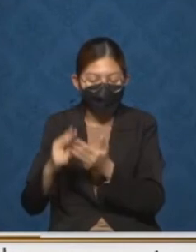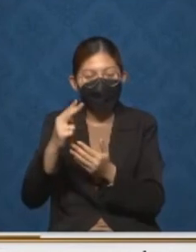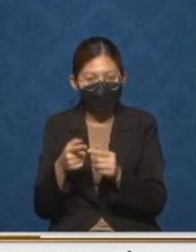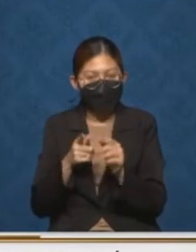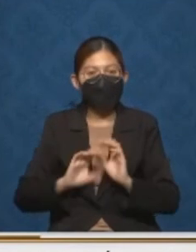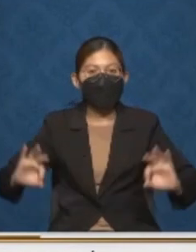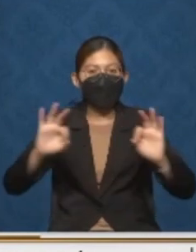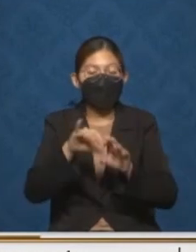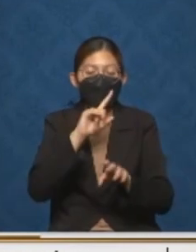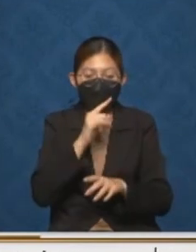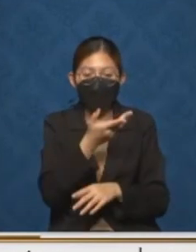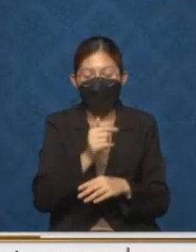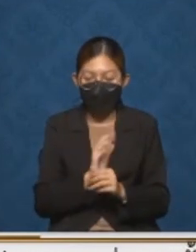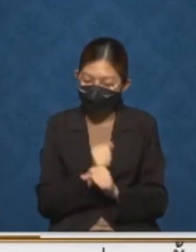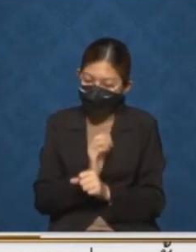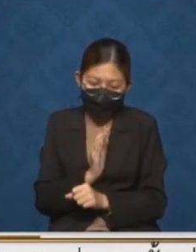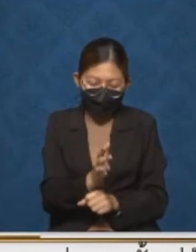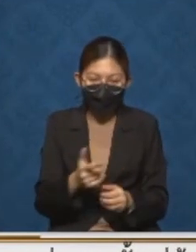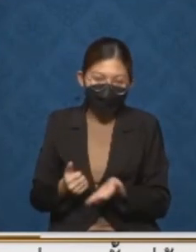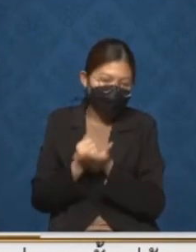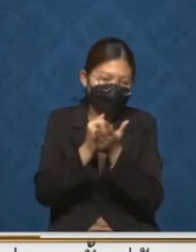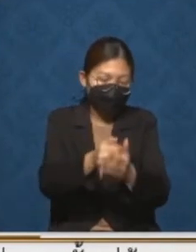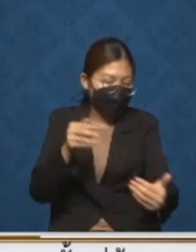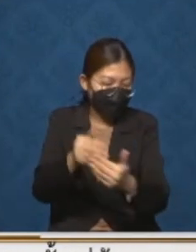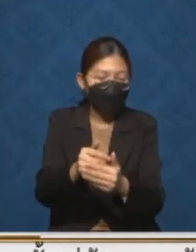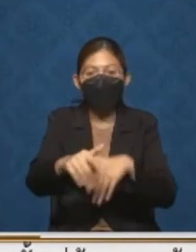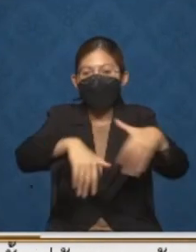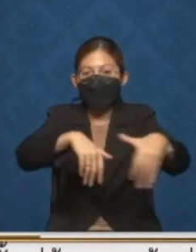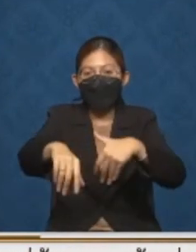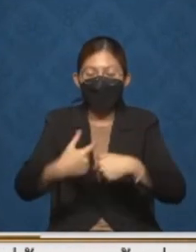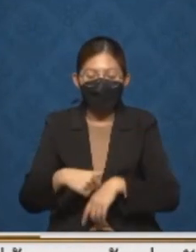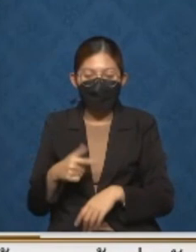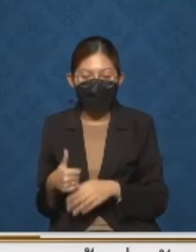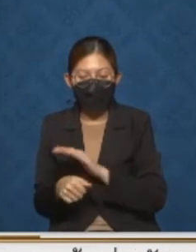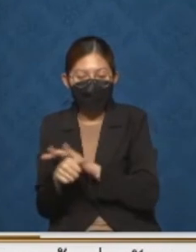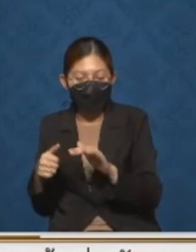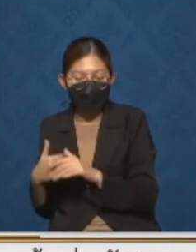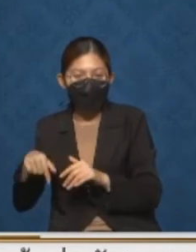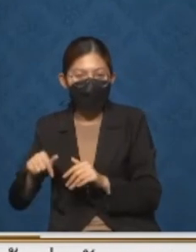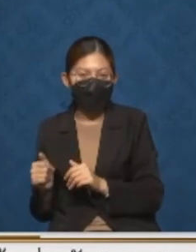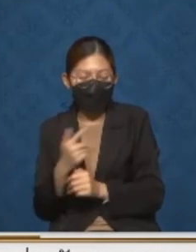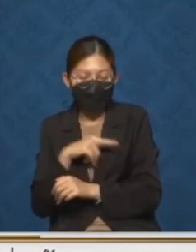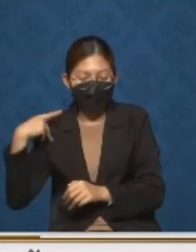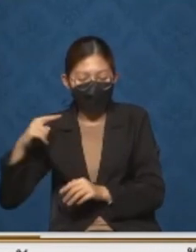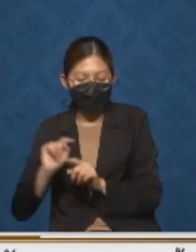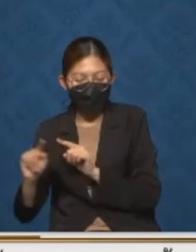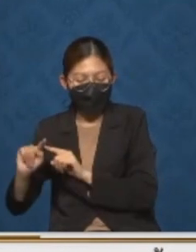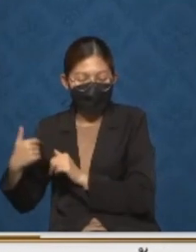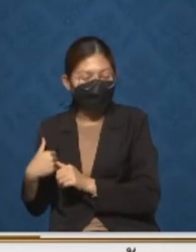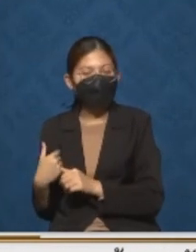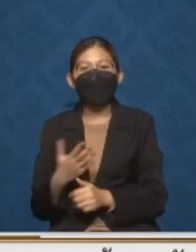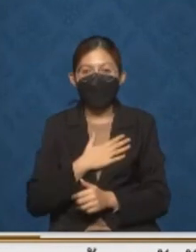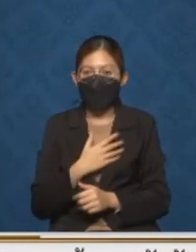าท่านทำอย่างตรไปตรงมาและถึมพน้ปชาชน Aloisไมมวารตแอบแงผมจะเชียใจขาดนะครับการสร้างบานใหผู้